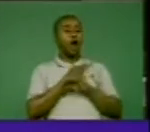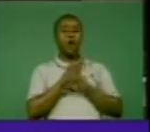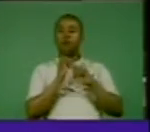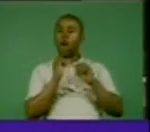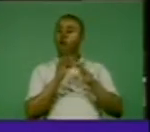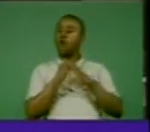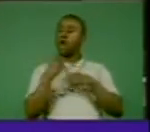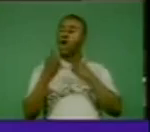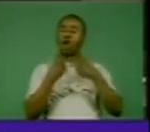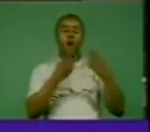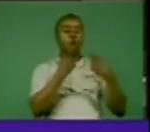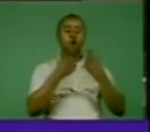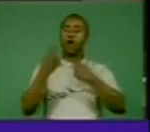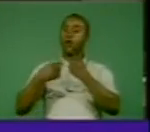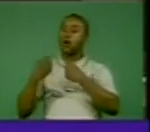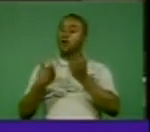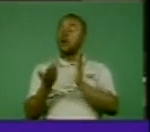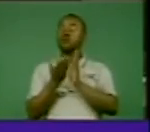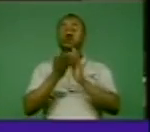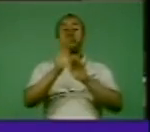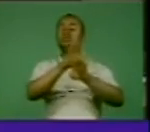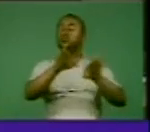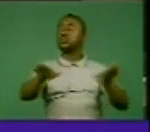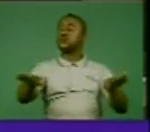Waheshimiwa wajumbe tunaomba mtulie tuendelee.